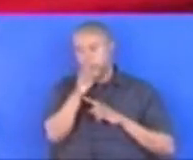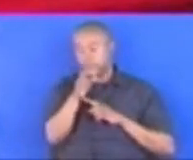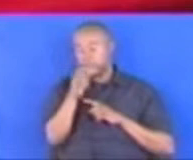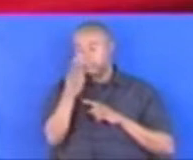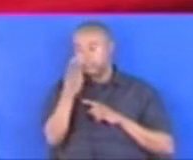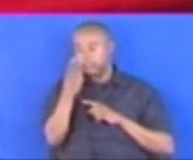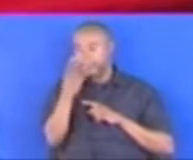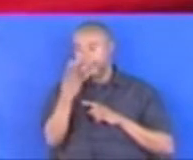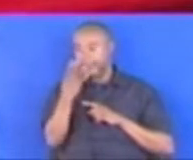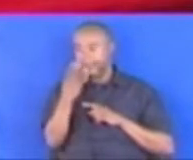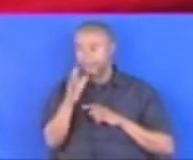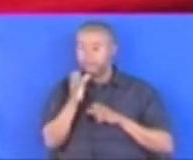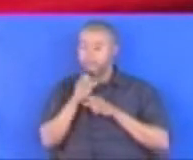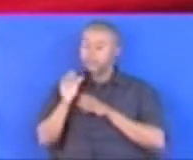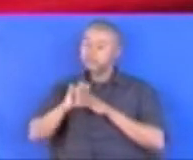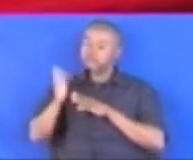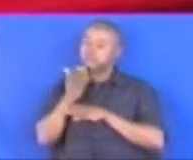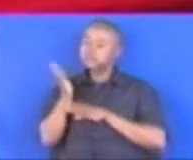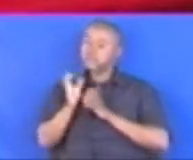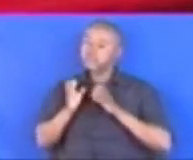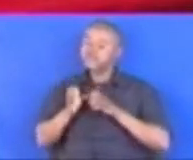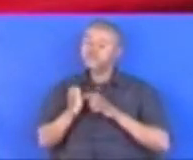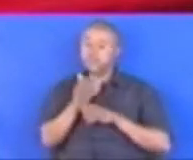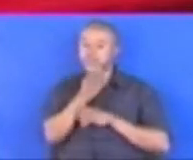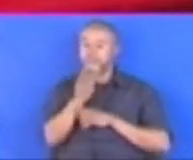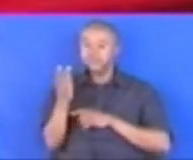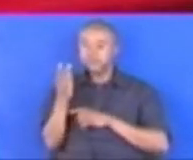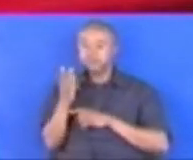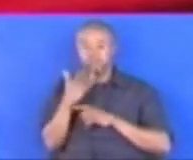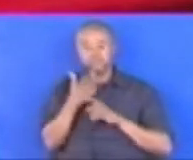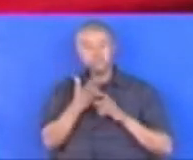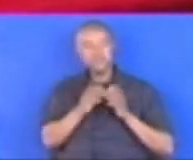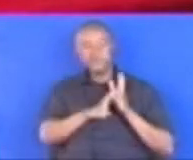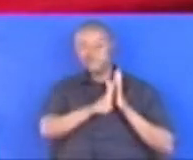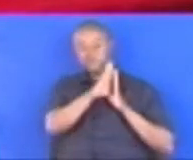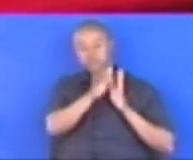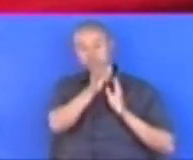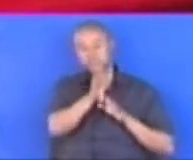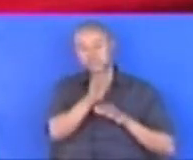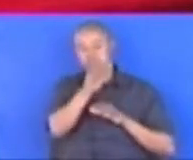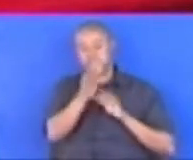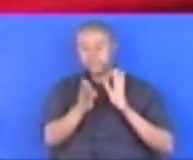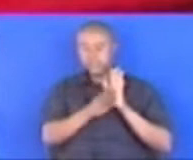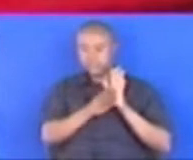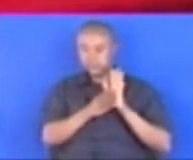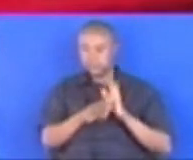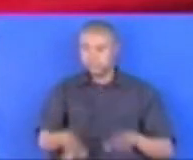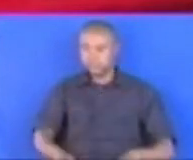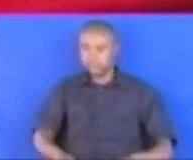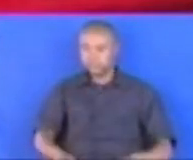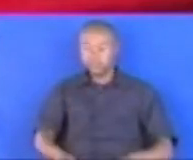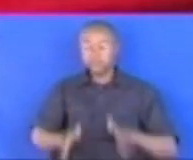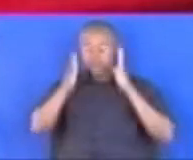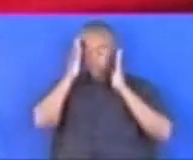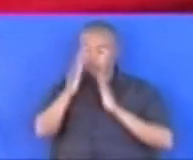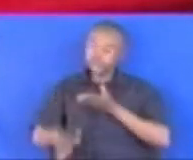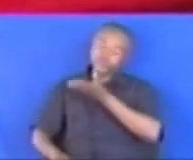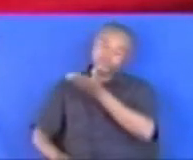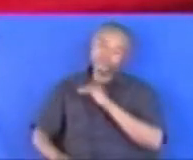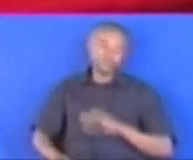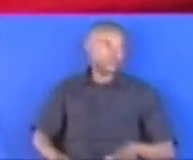5.42%, bajeti ya matumizi mengineyo ya fungu namba 52 imeongezeka kwa 39.1%. Mheshimiwa Naibu